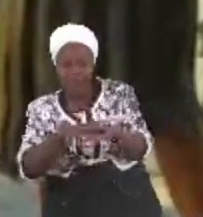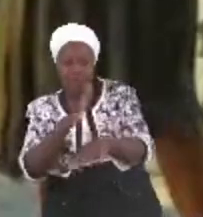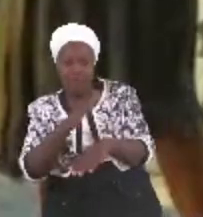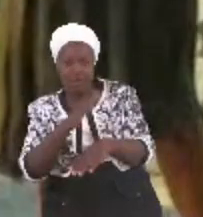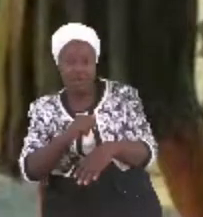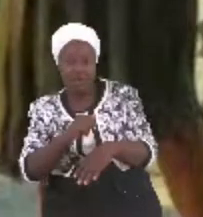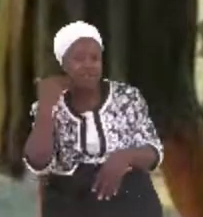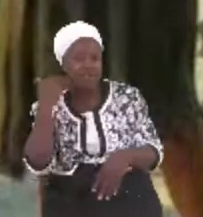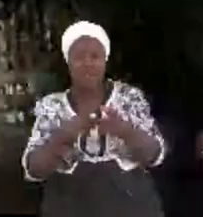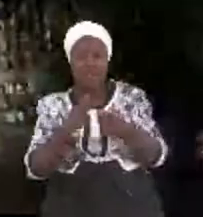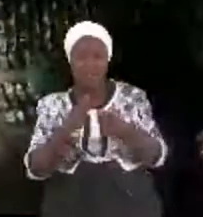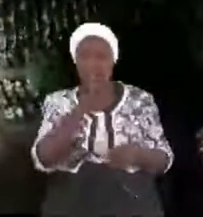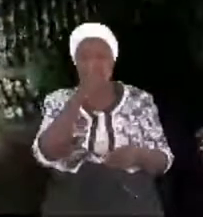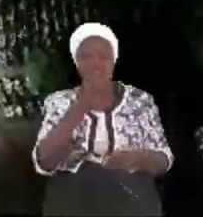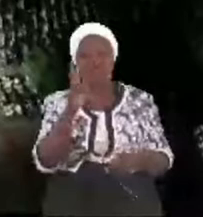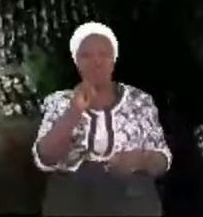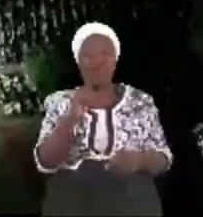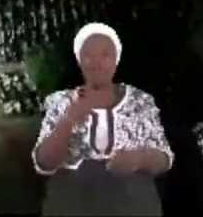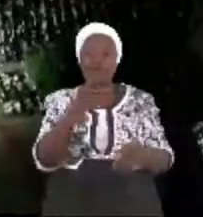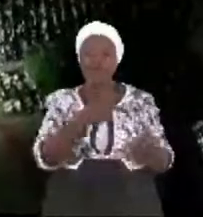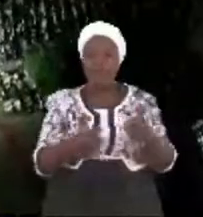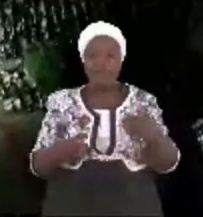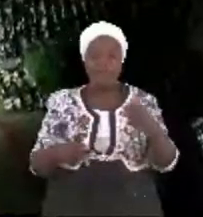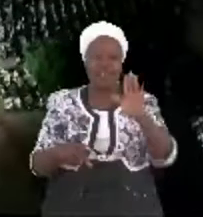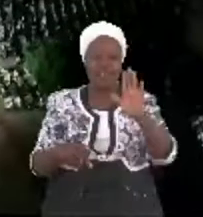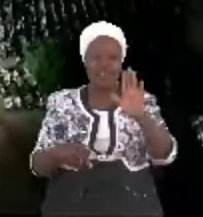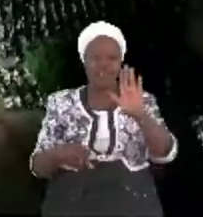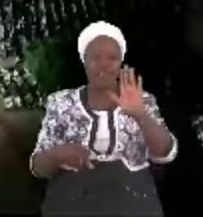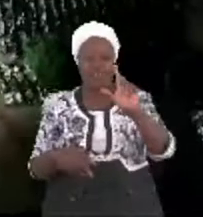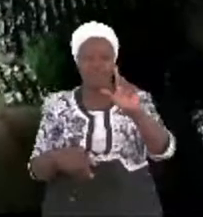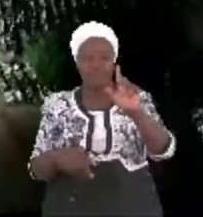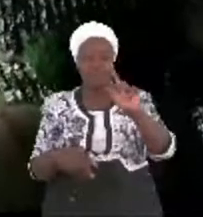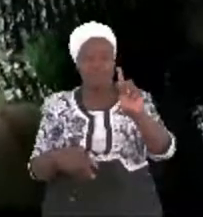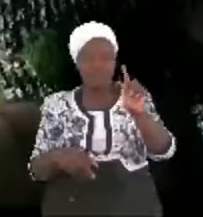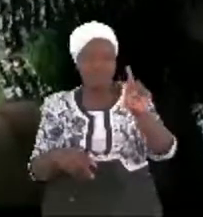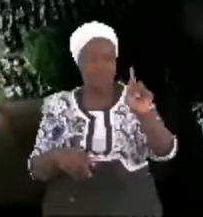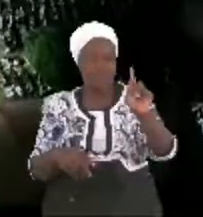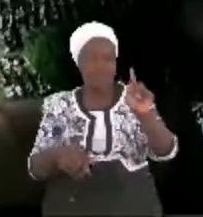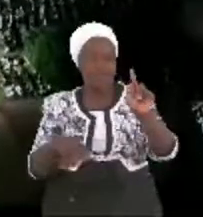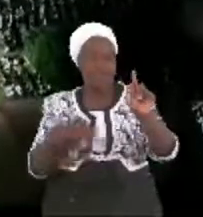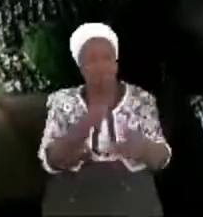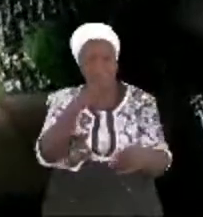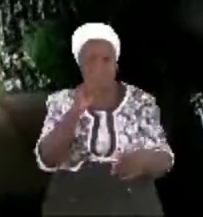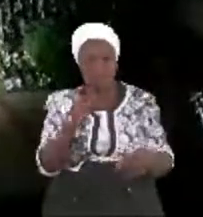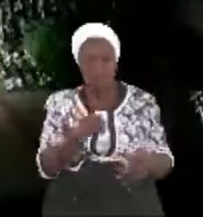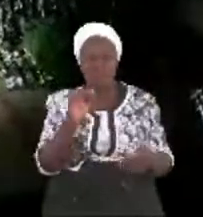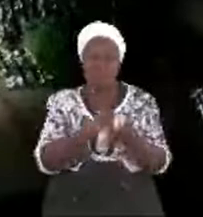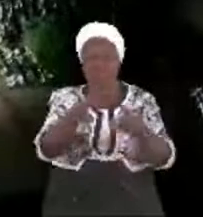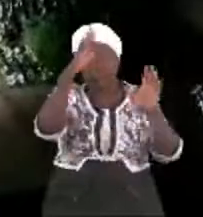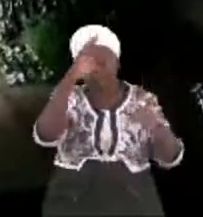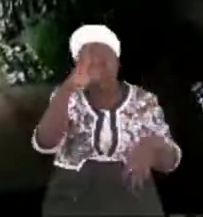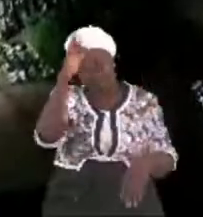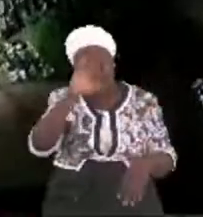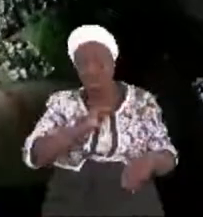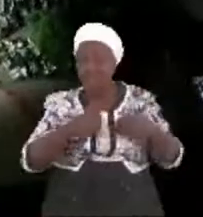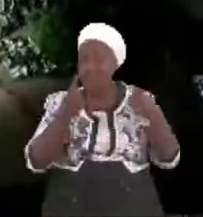et l'embrassa. Verset 21, le fils lui dit, mon père, j'ai péché contre le ciel et contre